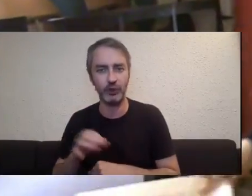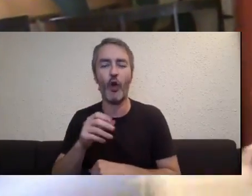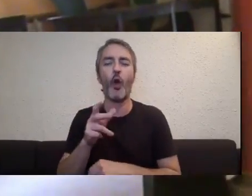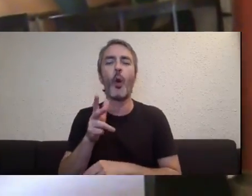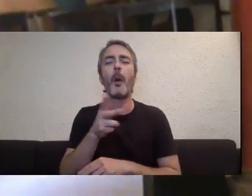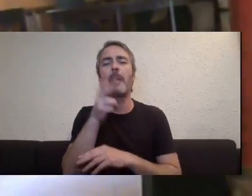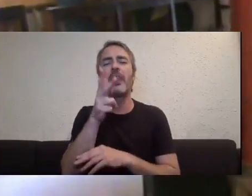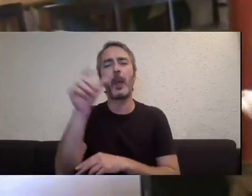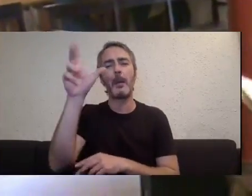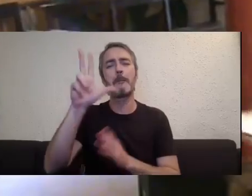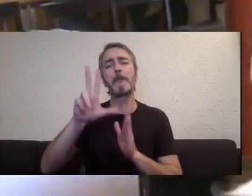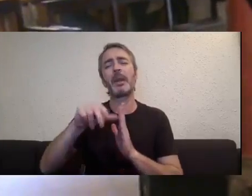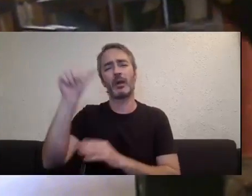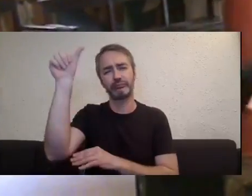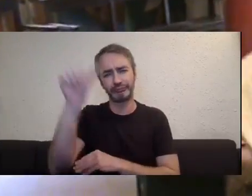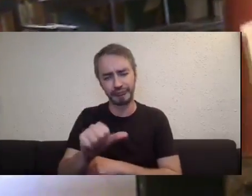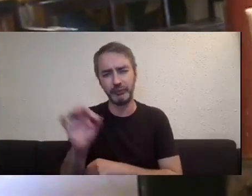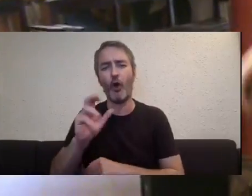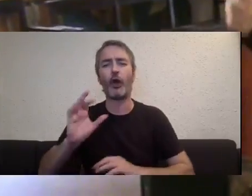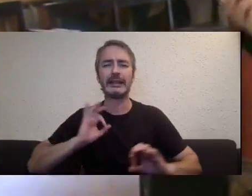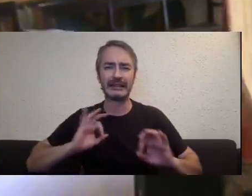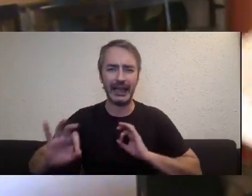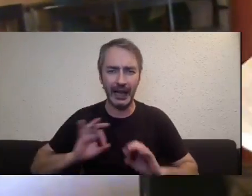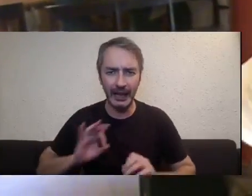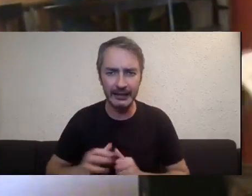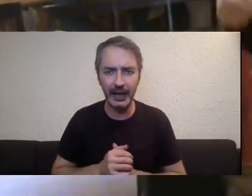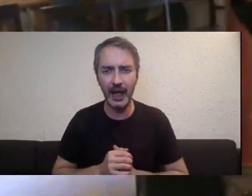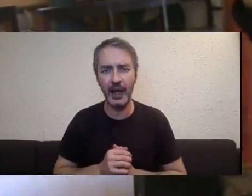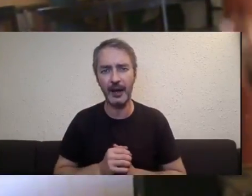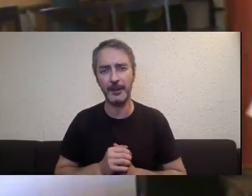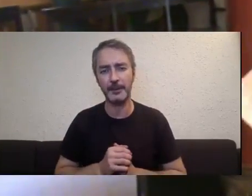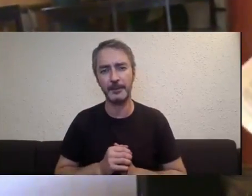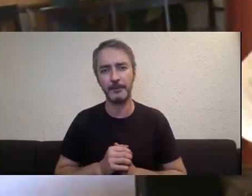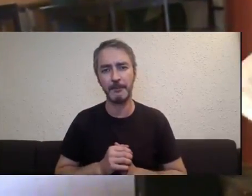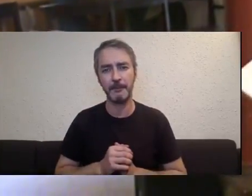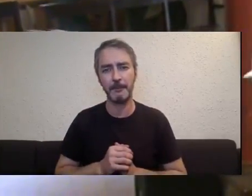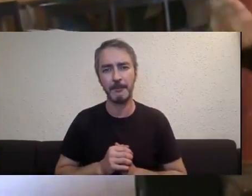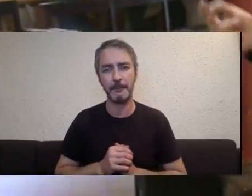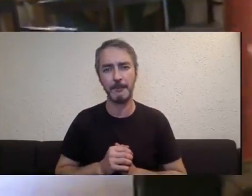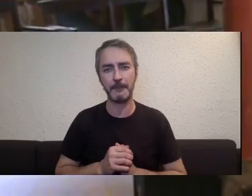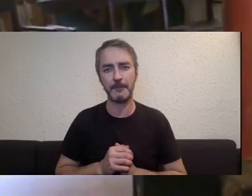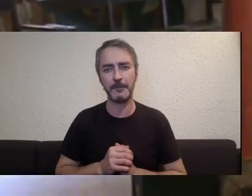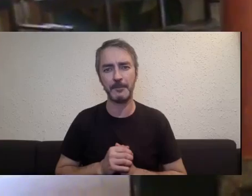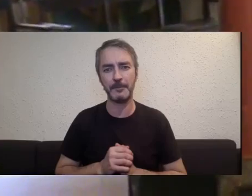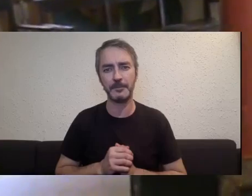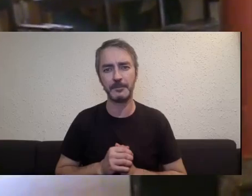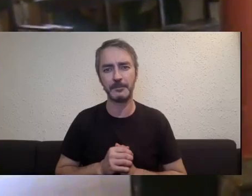xerrades polítiques, a passes de vídeo, a actuacions teatrals,